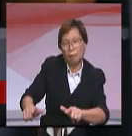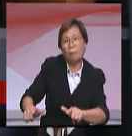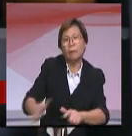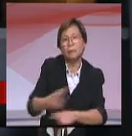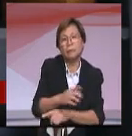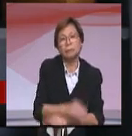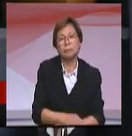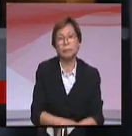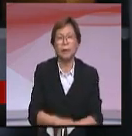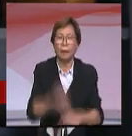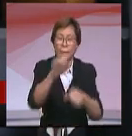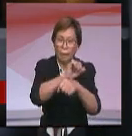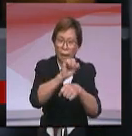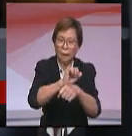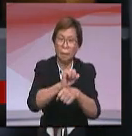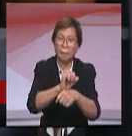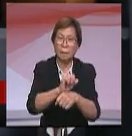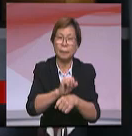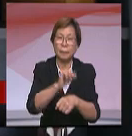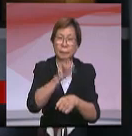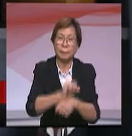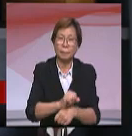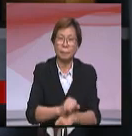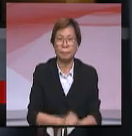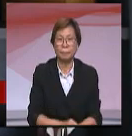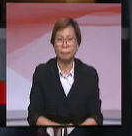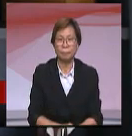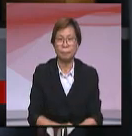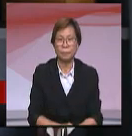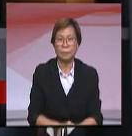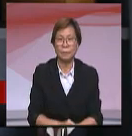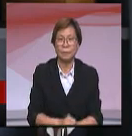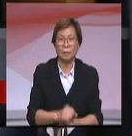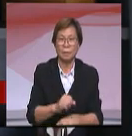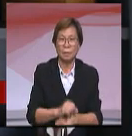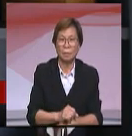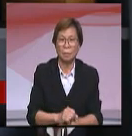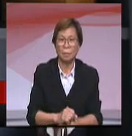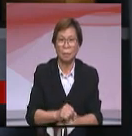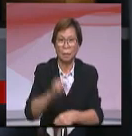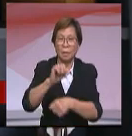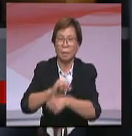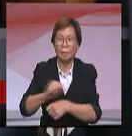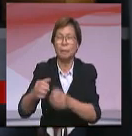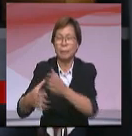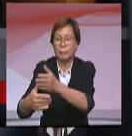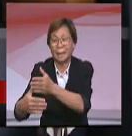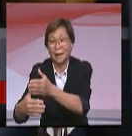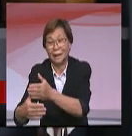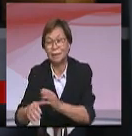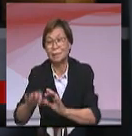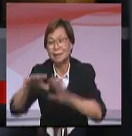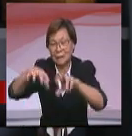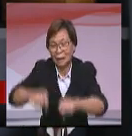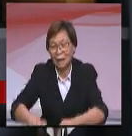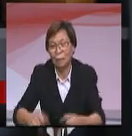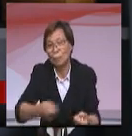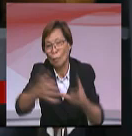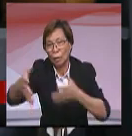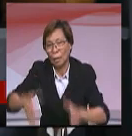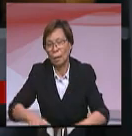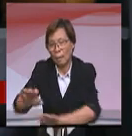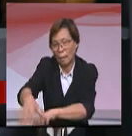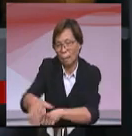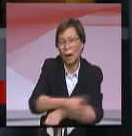Dan juga pekerja pekerjaan lain seperti perikanan yang berkaitan dengan perikanan, pertanian,